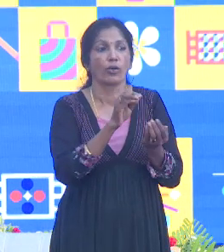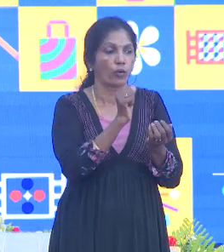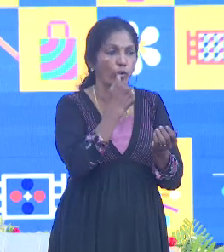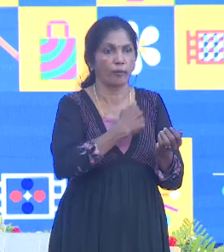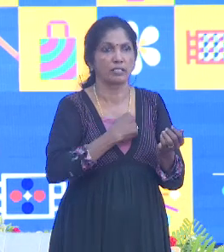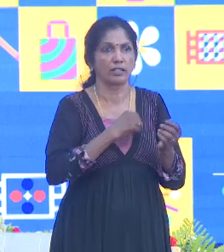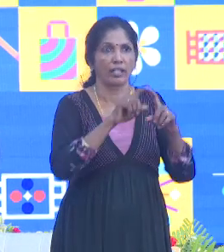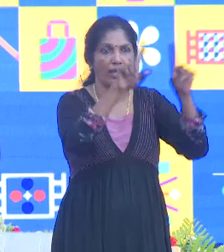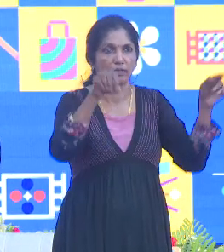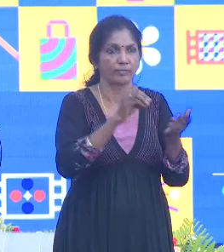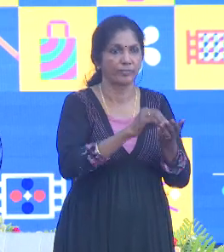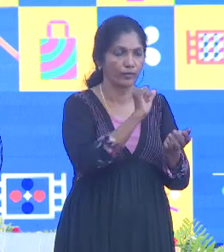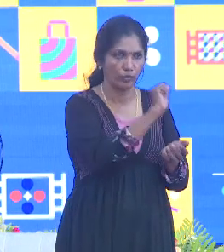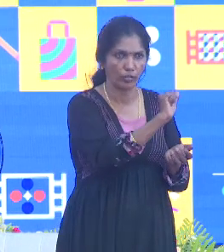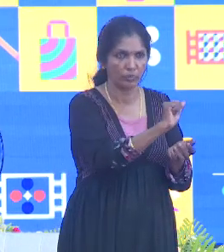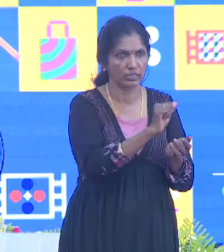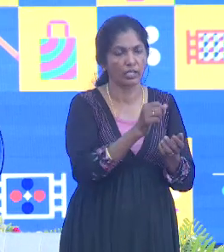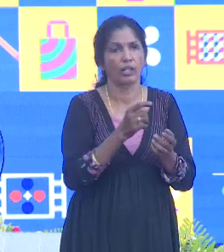വീണ്ടും ചരിത്രത്തിലേക്ക് ഞാൻ പോവുകയല്ല.